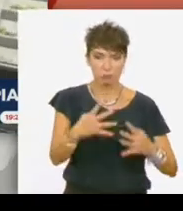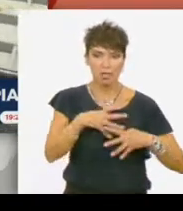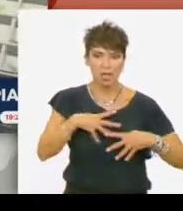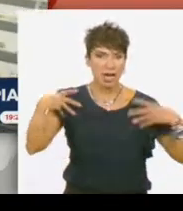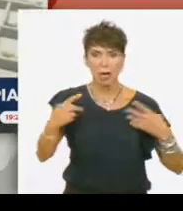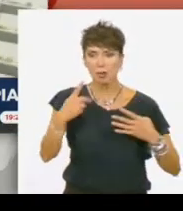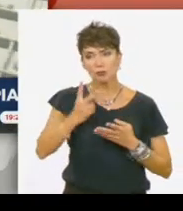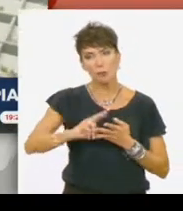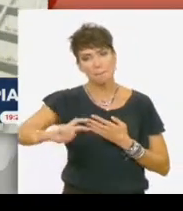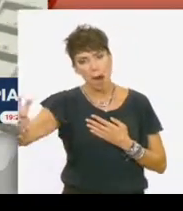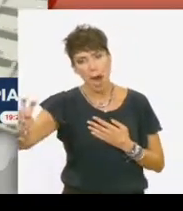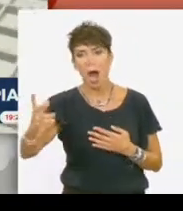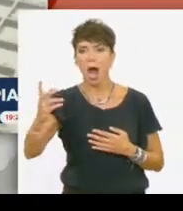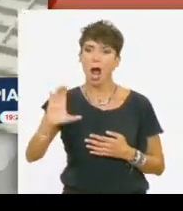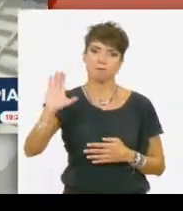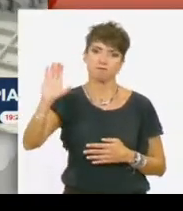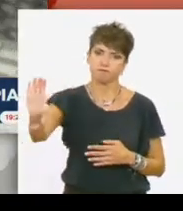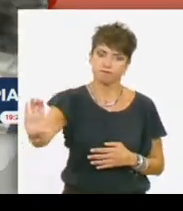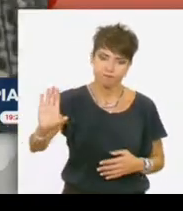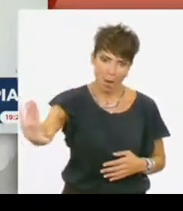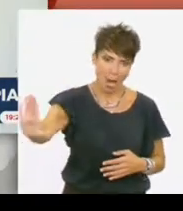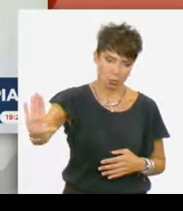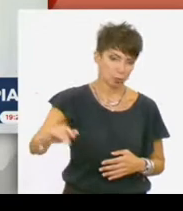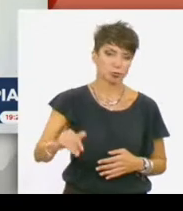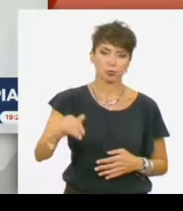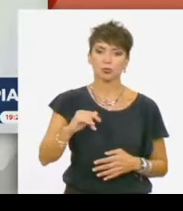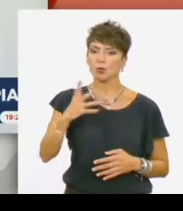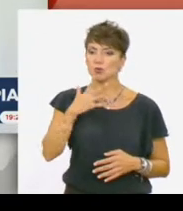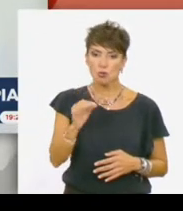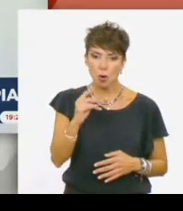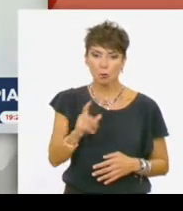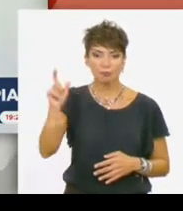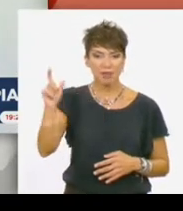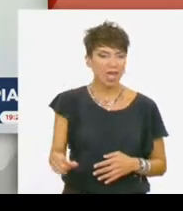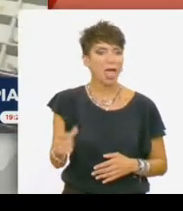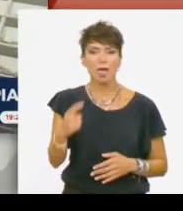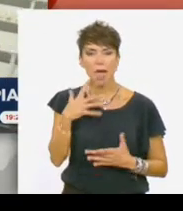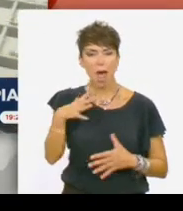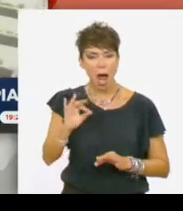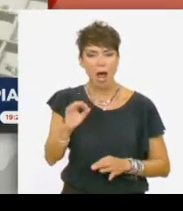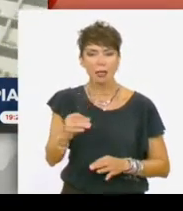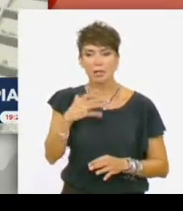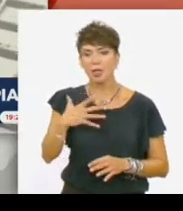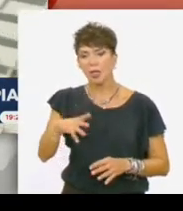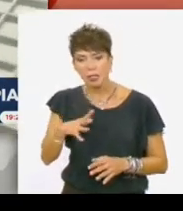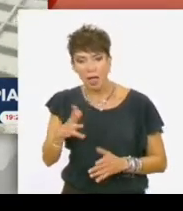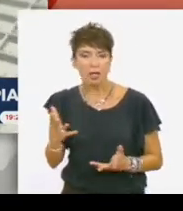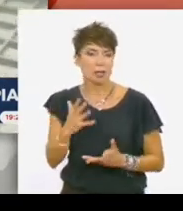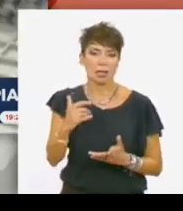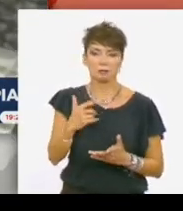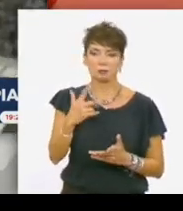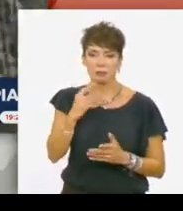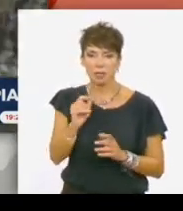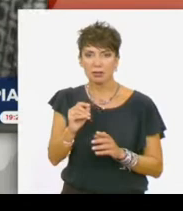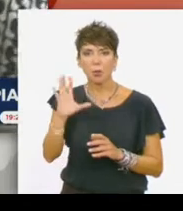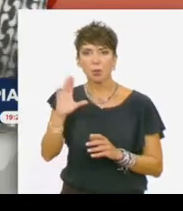πήρε ένα όχι εκαταφρόνητο ποσό, γιατί είχε μπει στη διαδικασία να περάσει